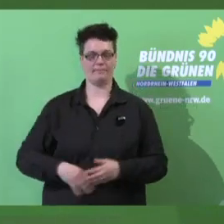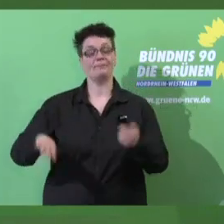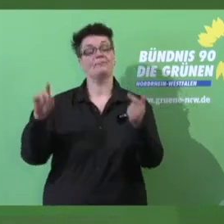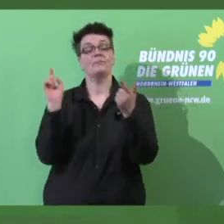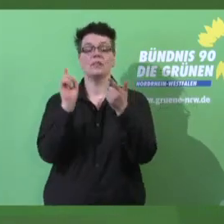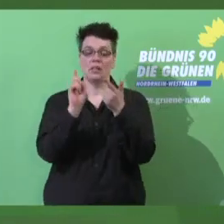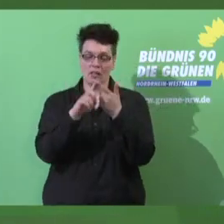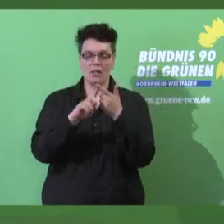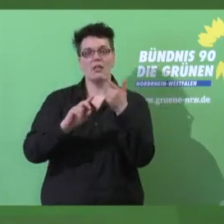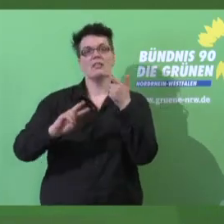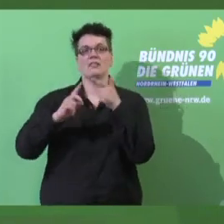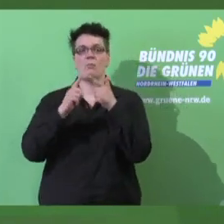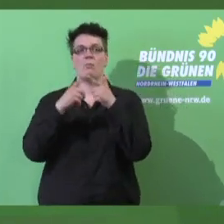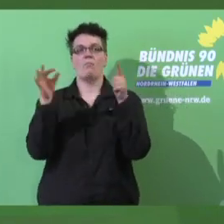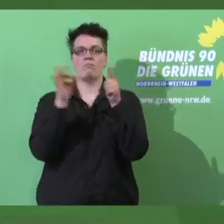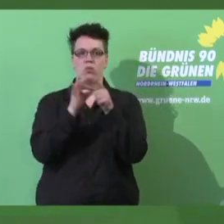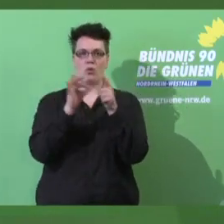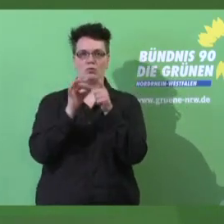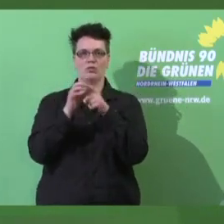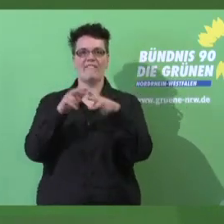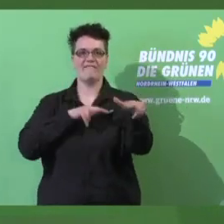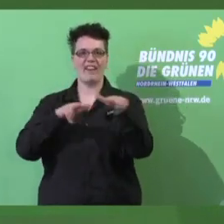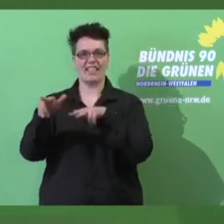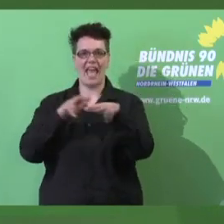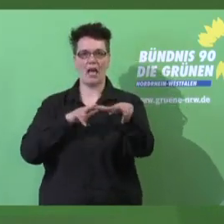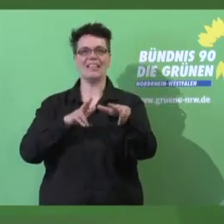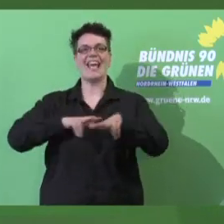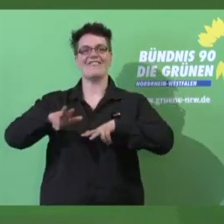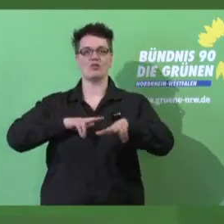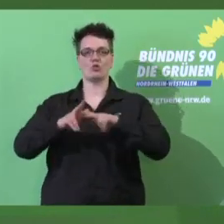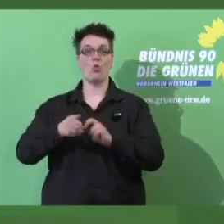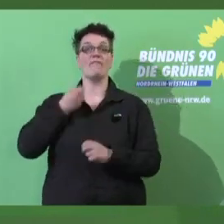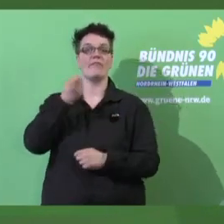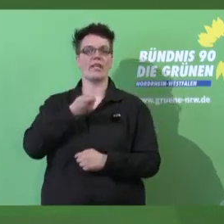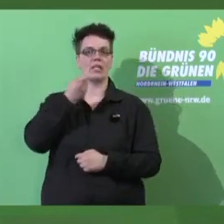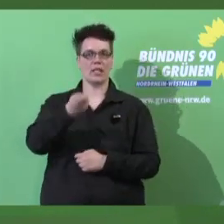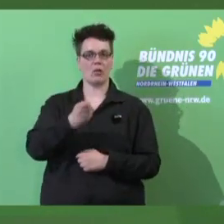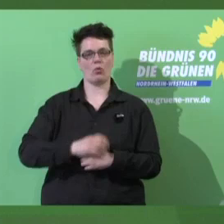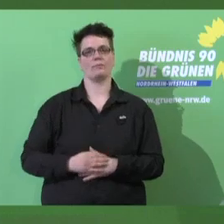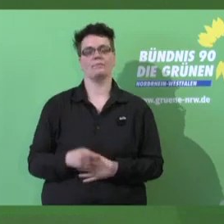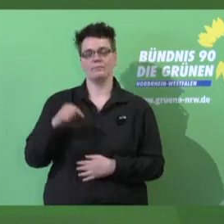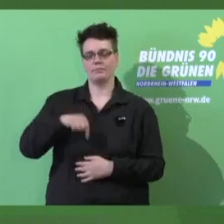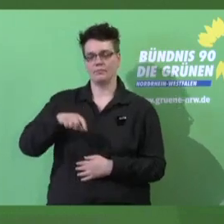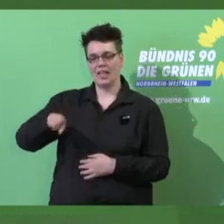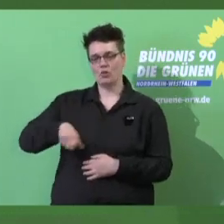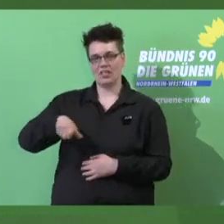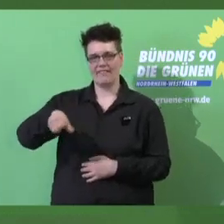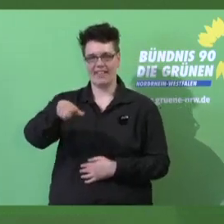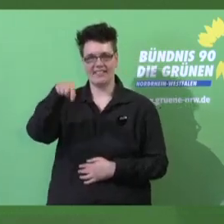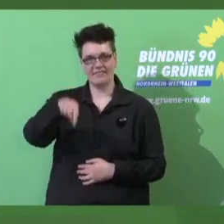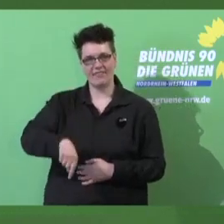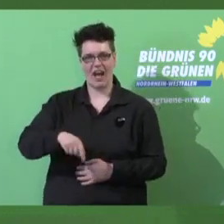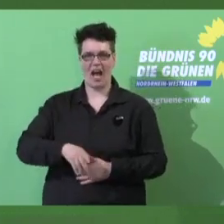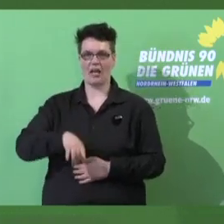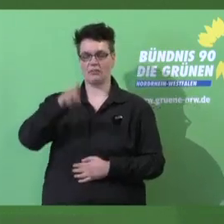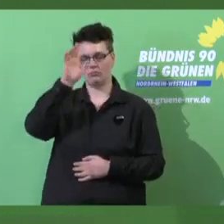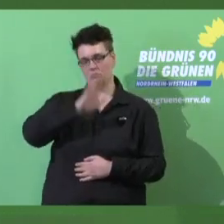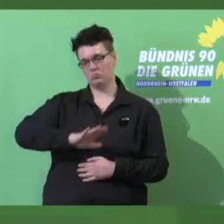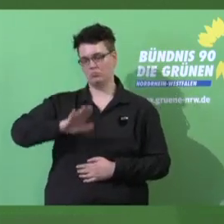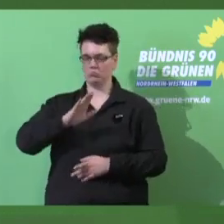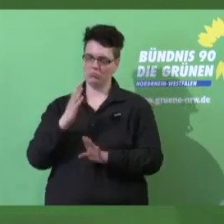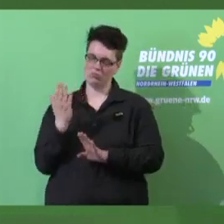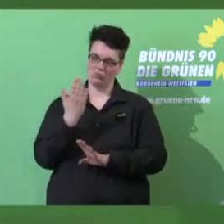kommen, das ist nämlich zur Frage der Verkehrsinfrastrukturfinanzierung. Nordrhein-Westfalen ist die Verkehrsdrehscheibe im Westen der Republik und auch im Herzen von